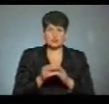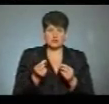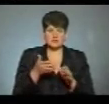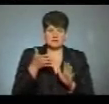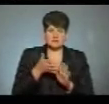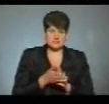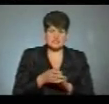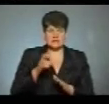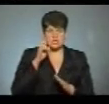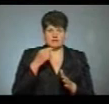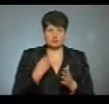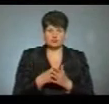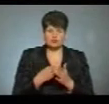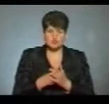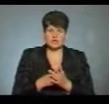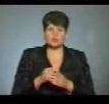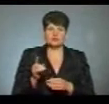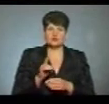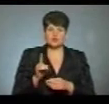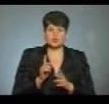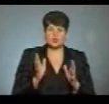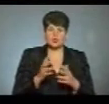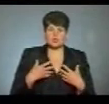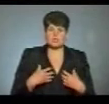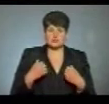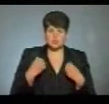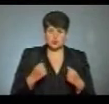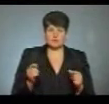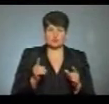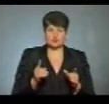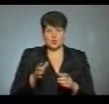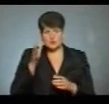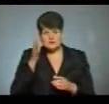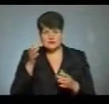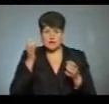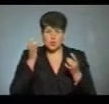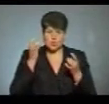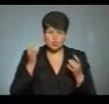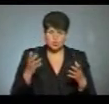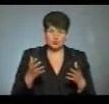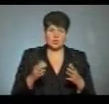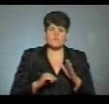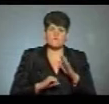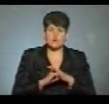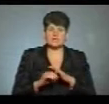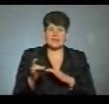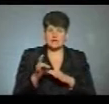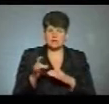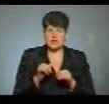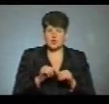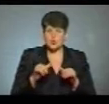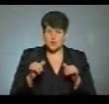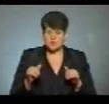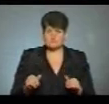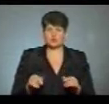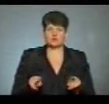з державного бюджету щодо охорони здоров'я, щодо освіти, щодо культури. Фонд регіонального розвитку. Фонд регіонального розвитку,